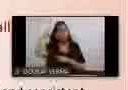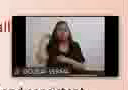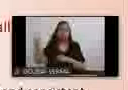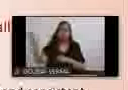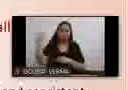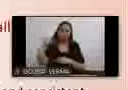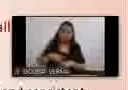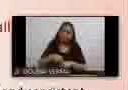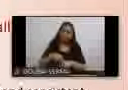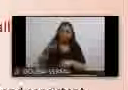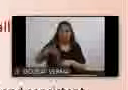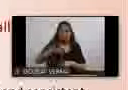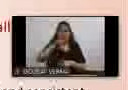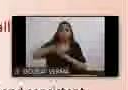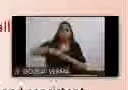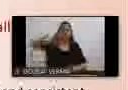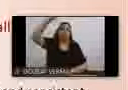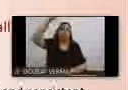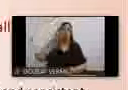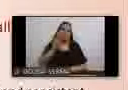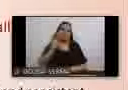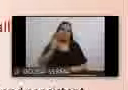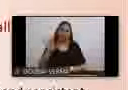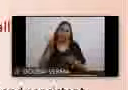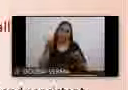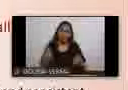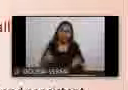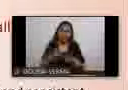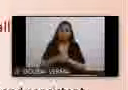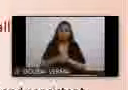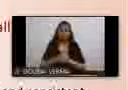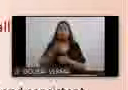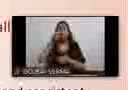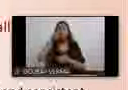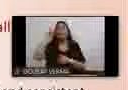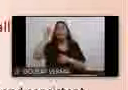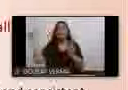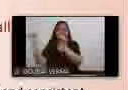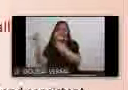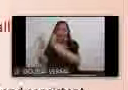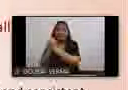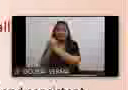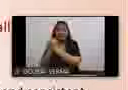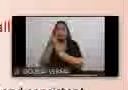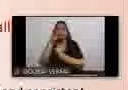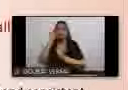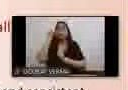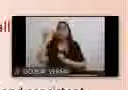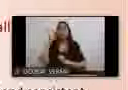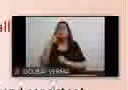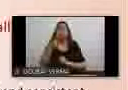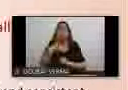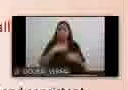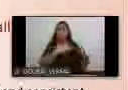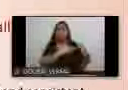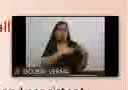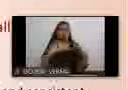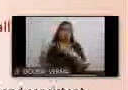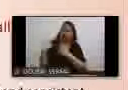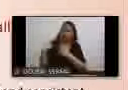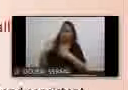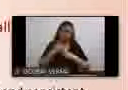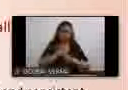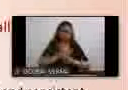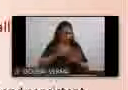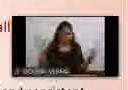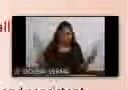सो द फादर केम, ईद वॉज अप्रोचिंग, ही सेड मैं तो ईद नहीं मनाने वाला हूँ, मैं नए कपड़े भी नहीं पहनूंगा